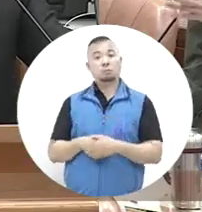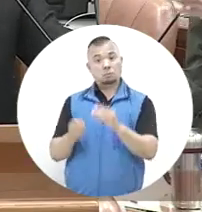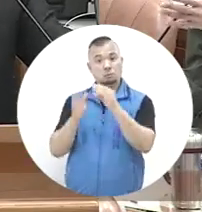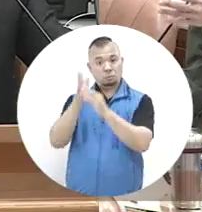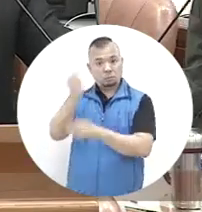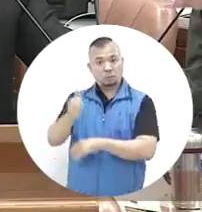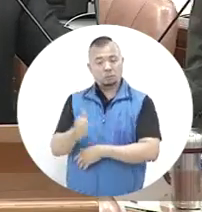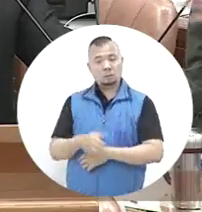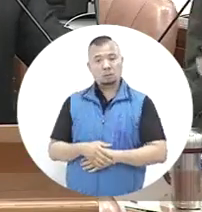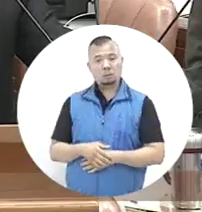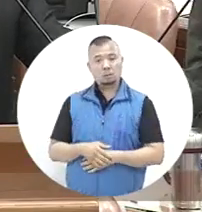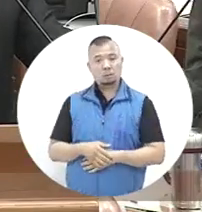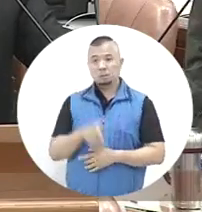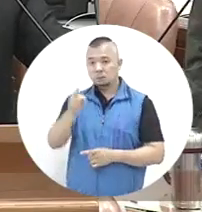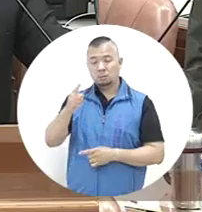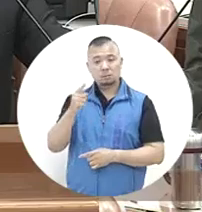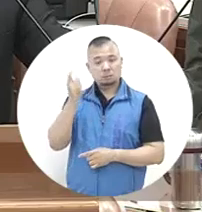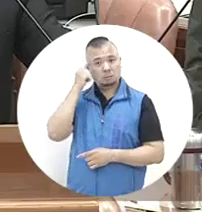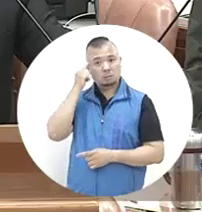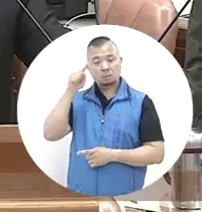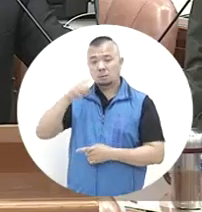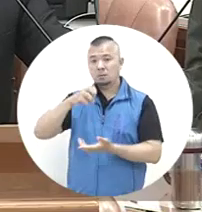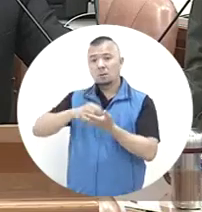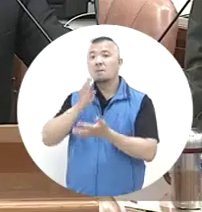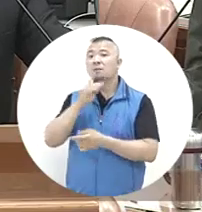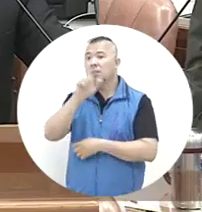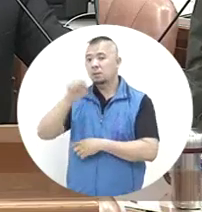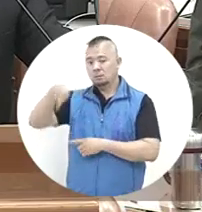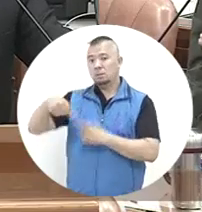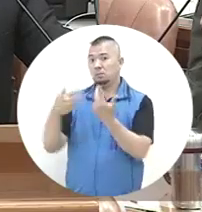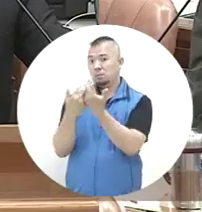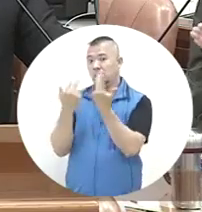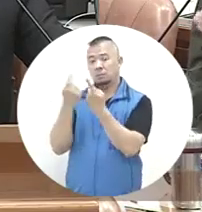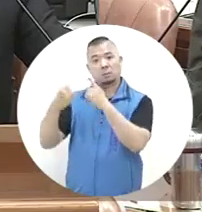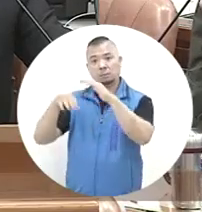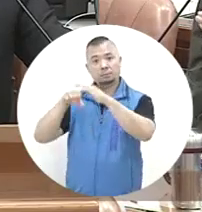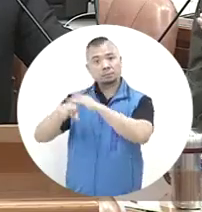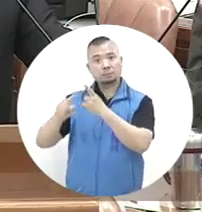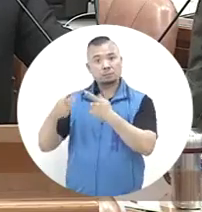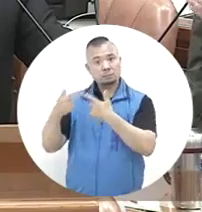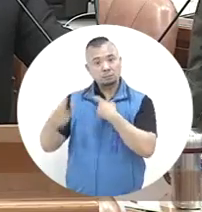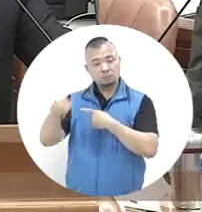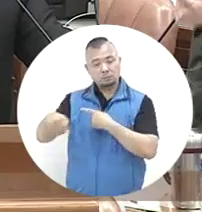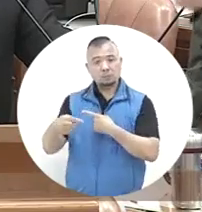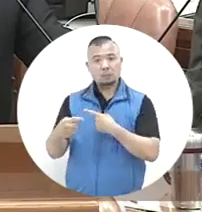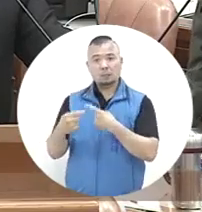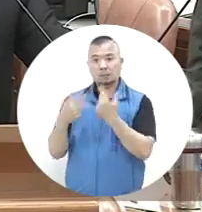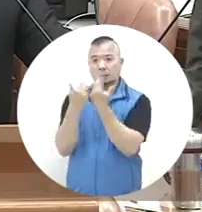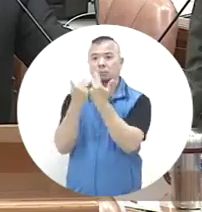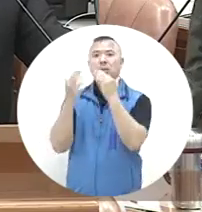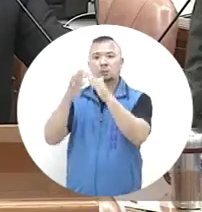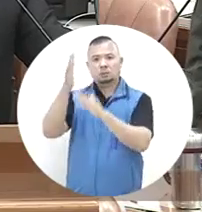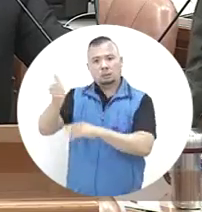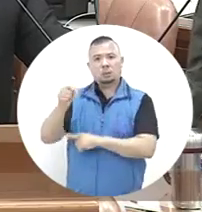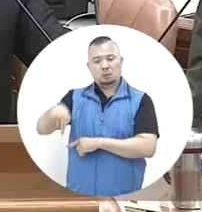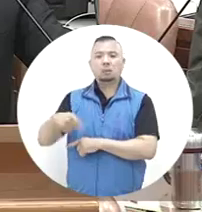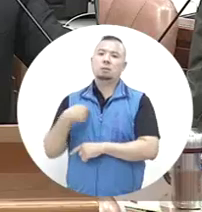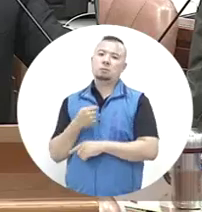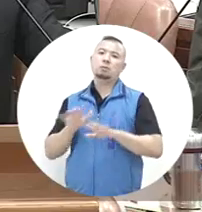为核废料不适合放在新北市，对不对？以新北市长的身份跟高度，我就可以论述这么简单的问